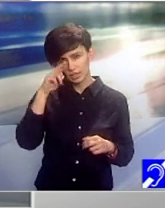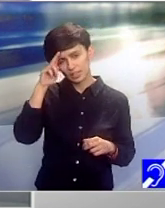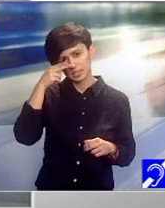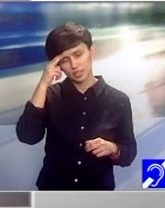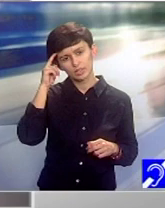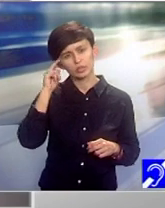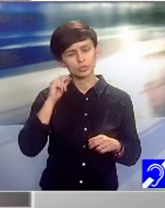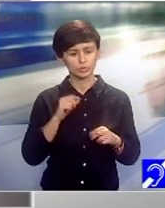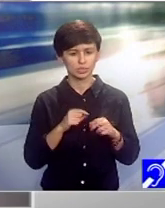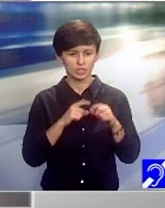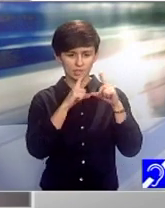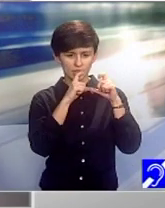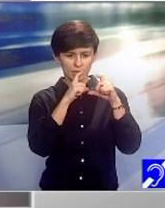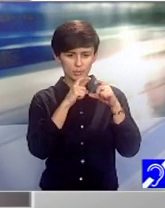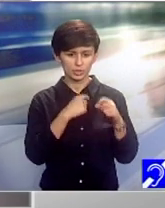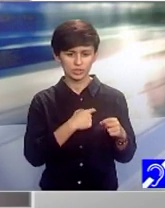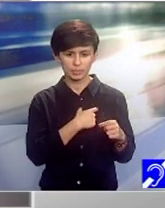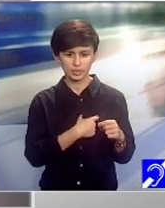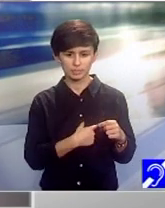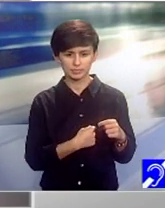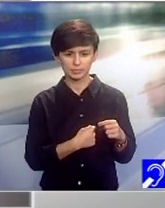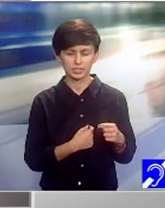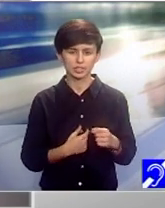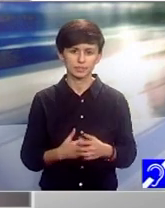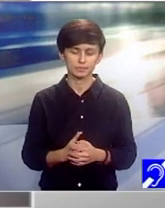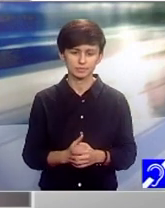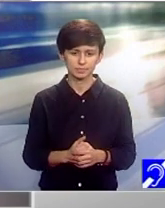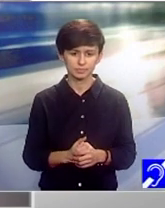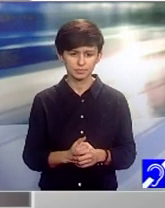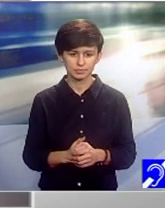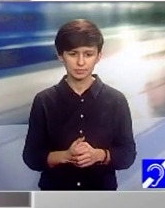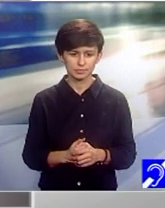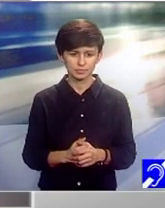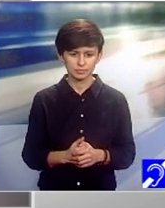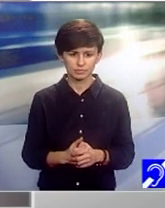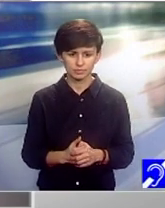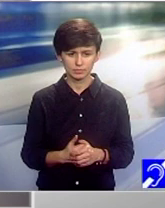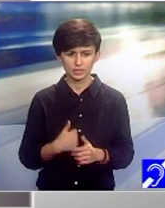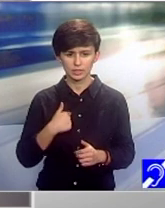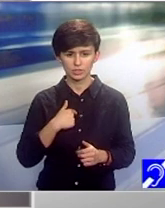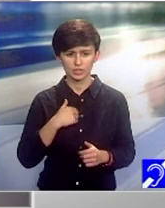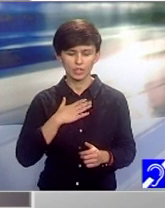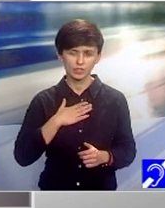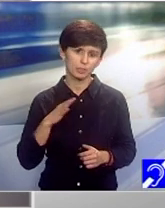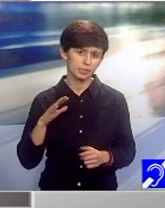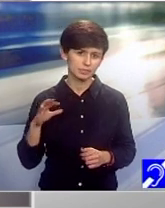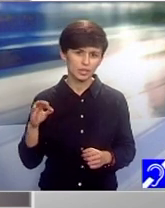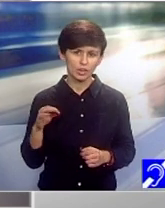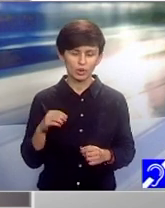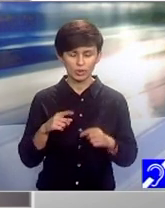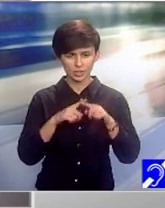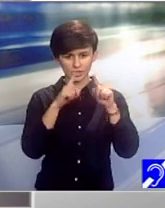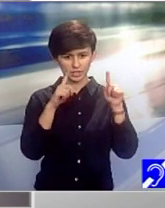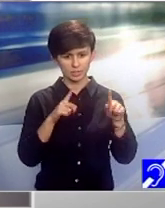badge-ul care l-aveam eu, aveam cu păr poza și poza care, cum arătam eu de fapt, era cu totul alta. Și a trebuit să intru pe